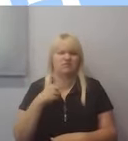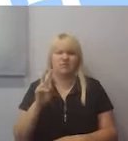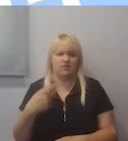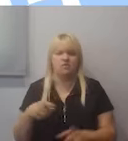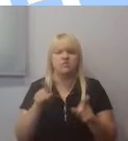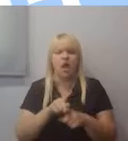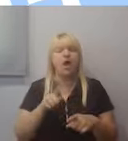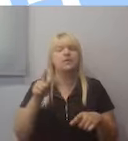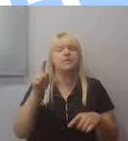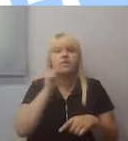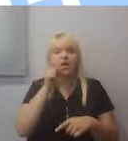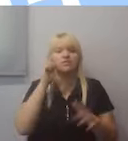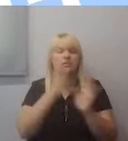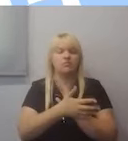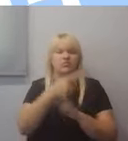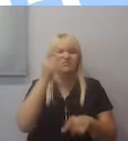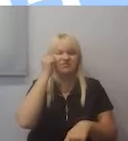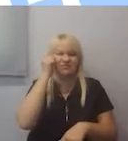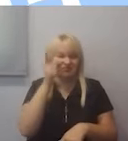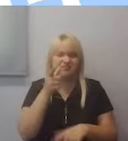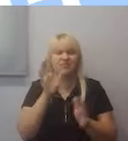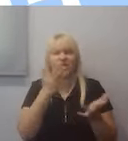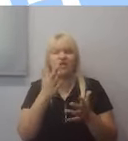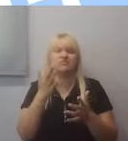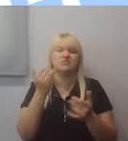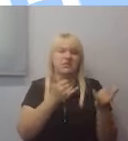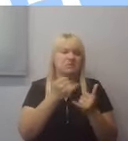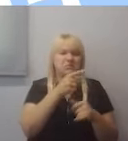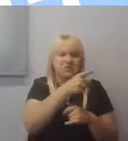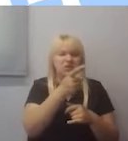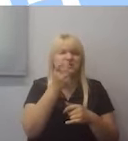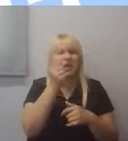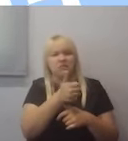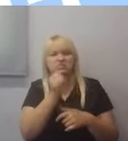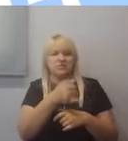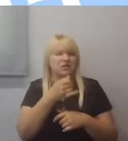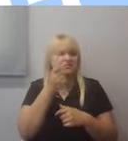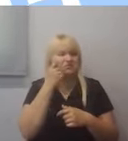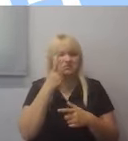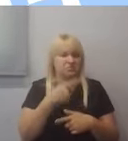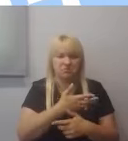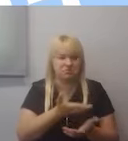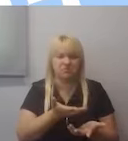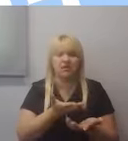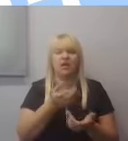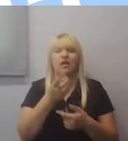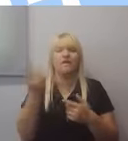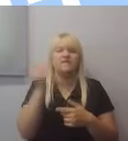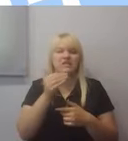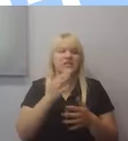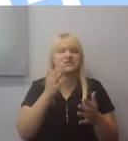esi aizmirsis kādām vielām kād ķīmiju kas ir labs kas ir slikts vai vai vai no fizikas likumiem daudz